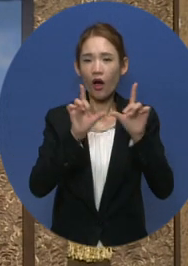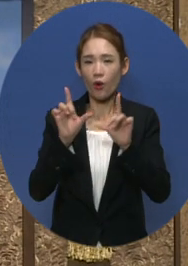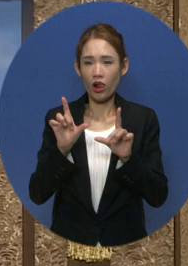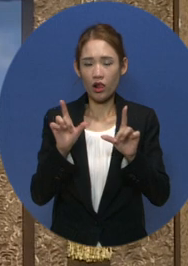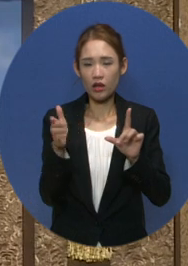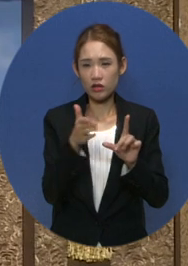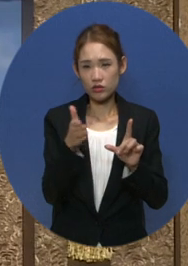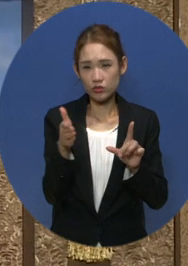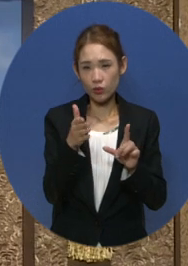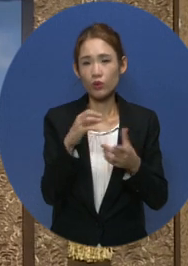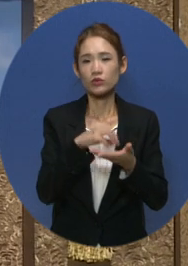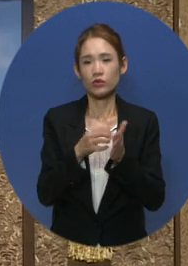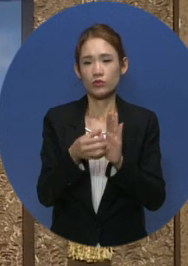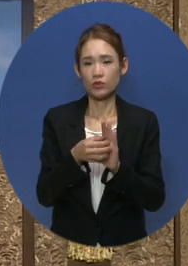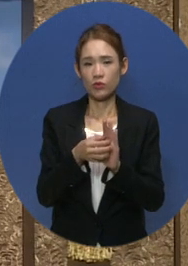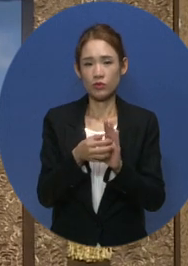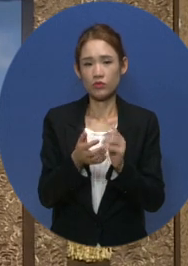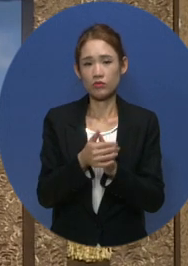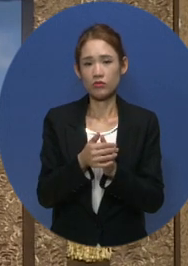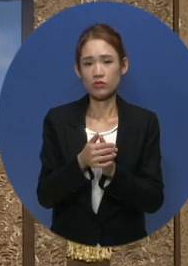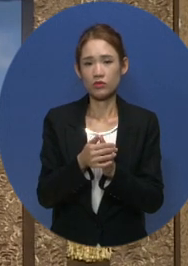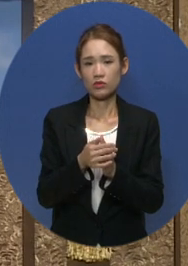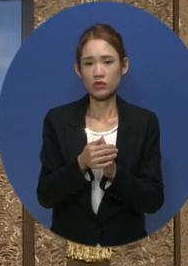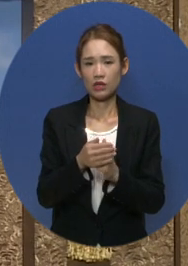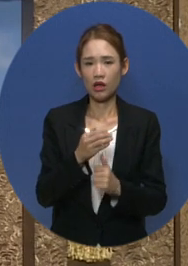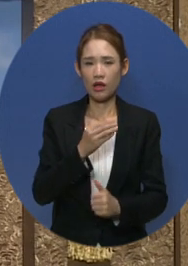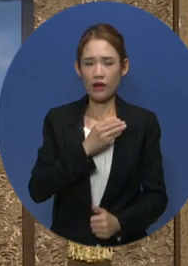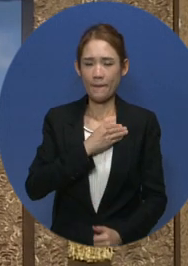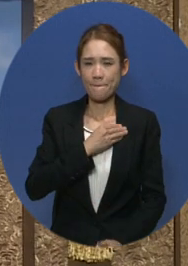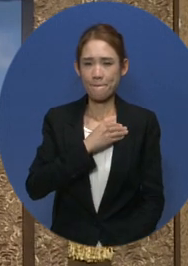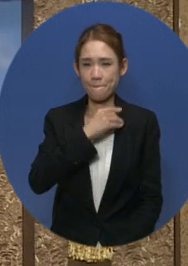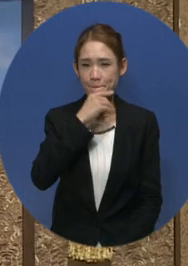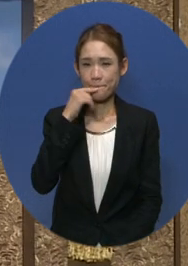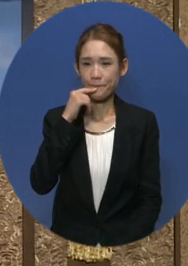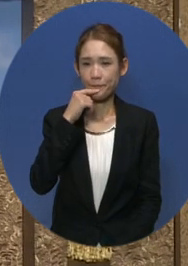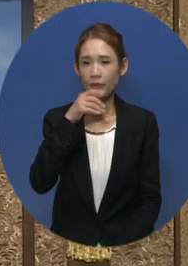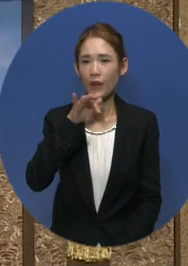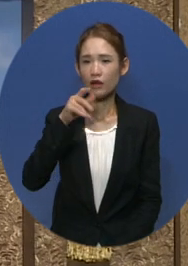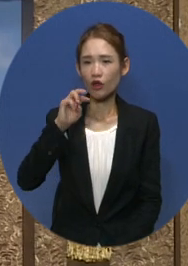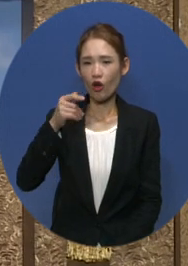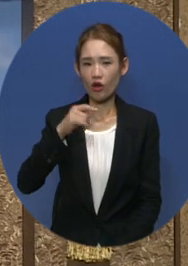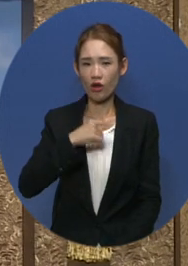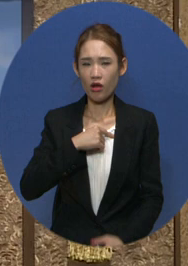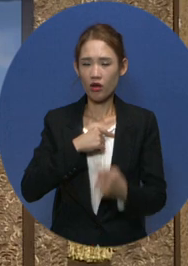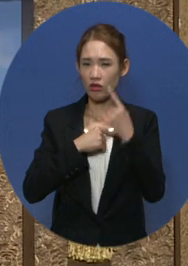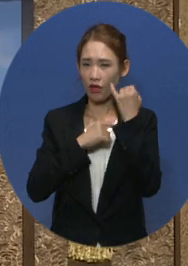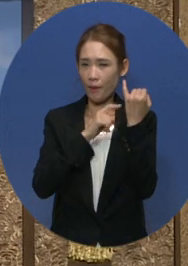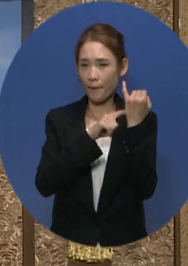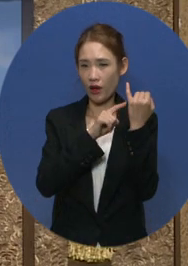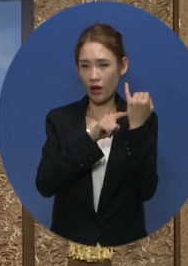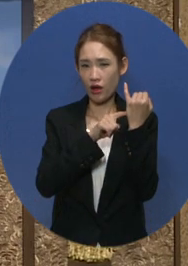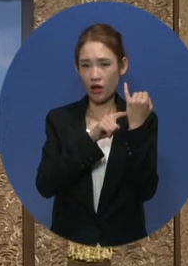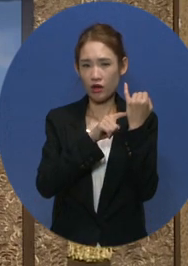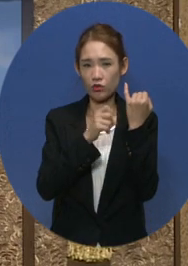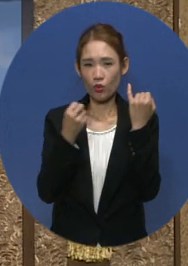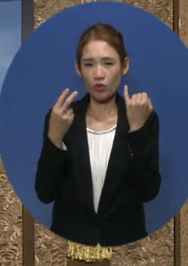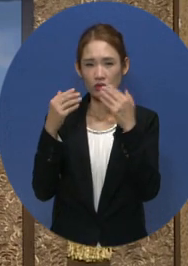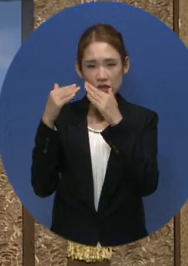정도인데 당시에 이제 폐결핵을 앓고 있더라고요. 아, 산모가요. 예, 예. 그리고 이제 그